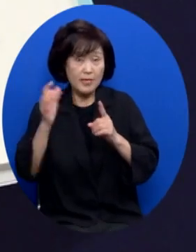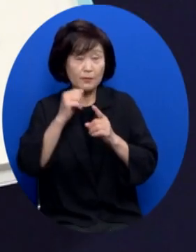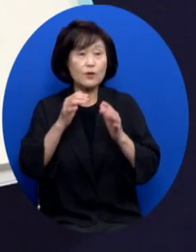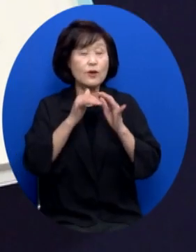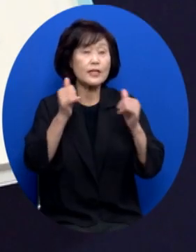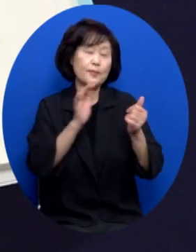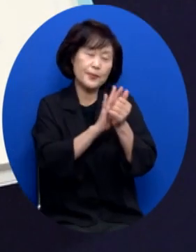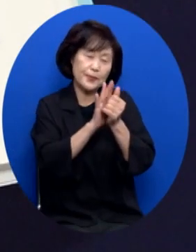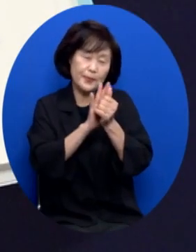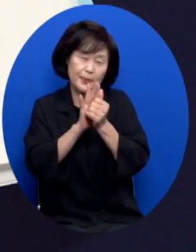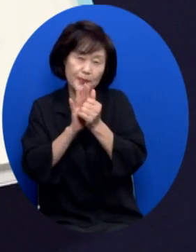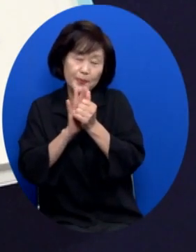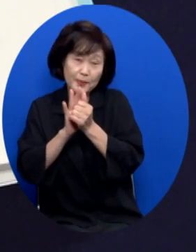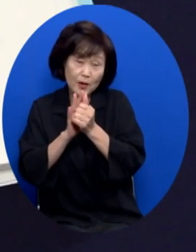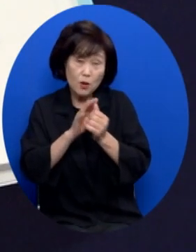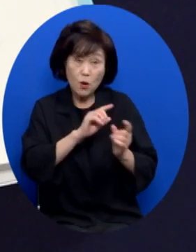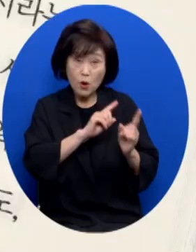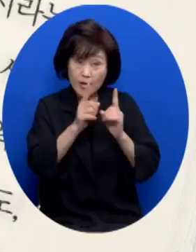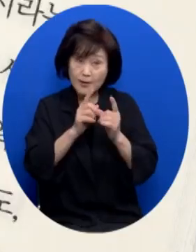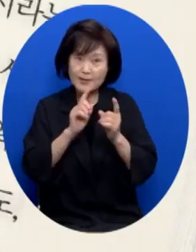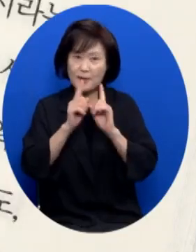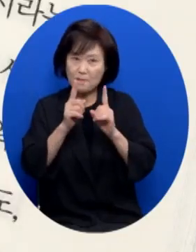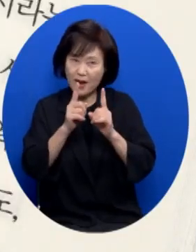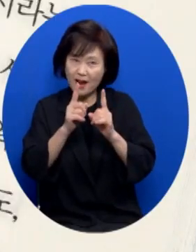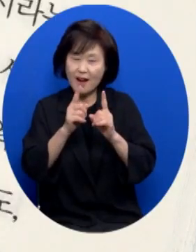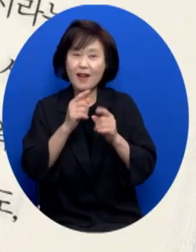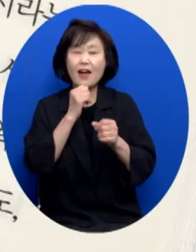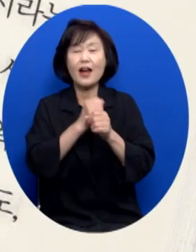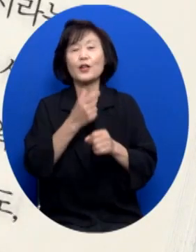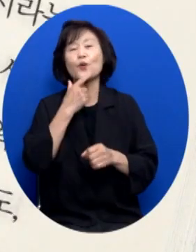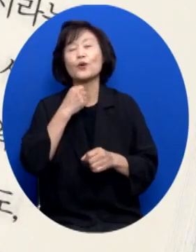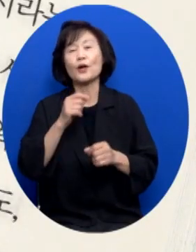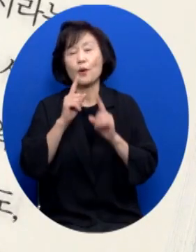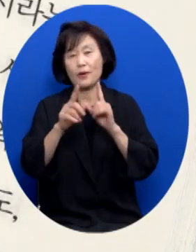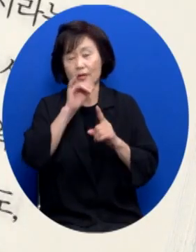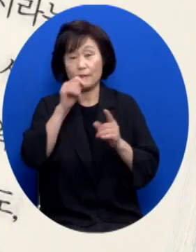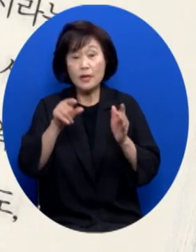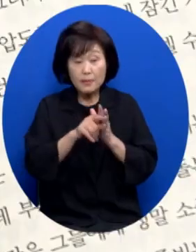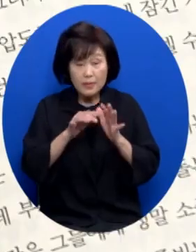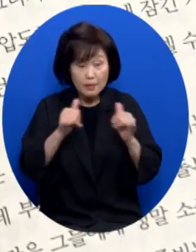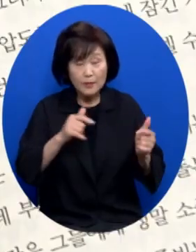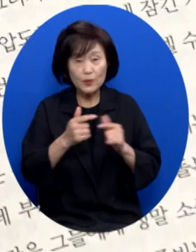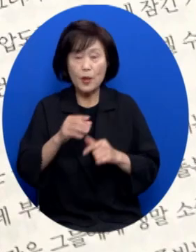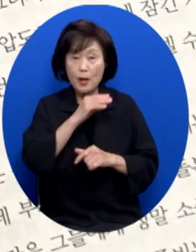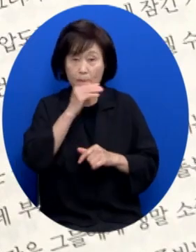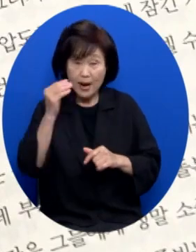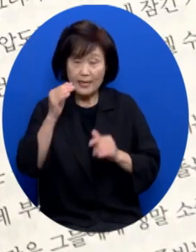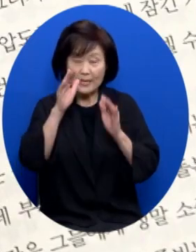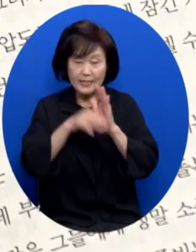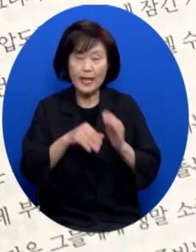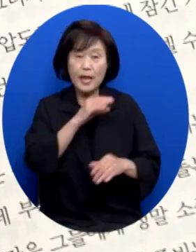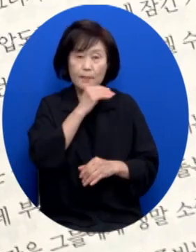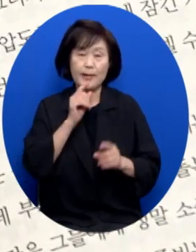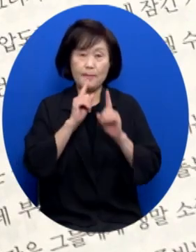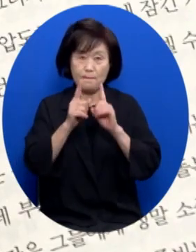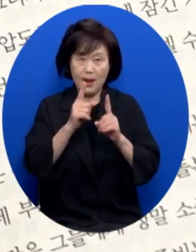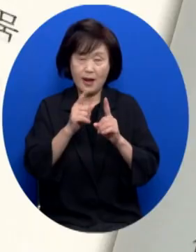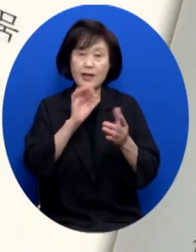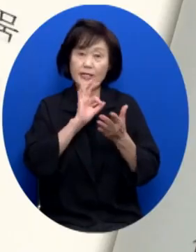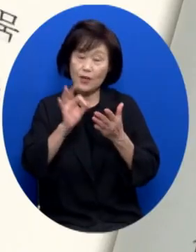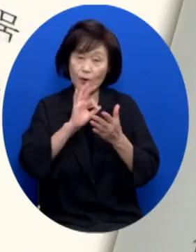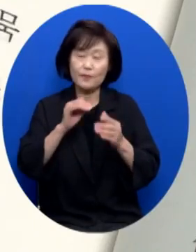사람들을 격려하고 살리는 말을 하길 원하신다며 신앙인으로서 올바른 때에 올바른 말을 하며